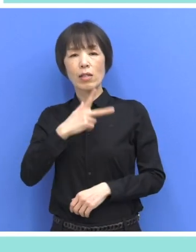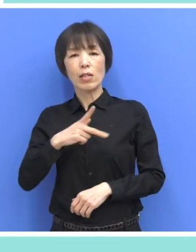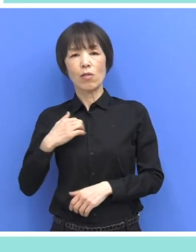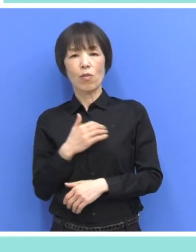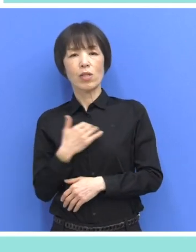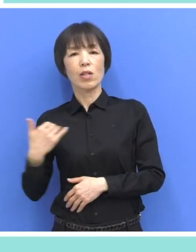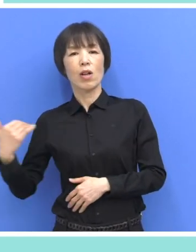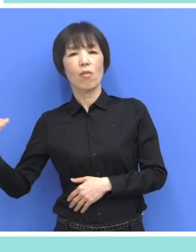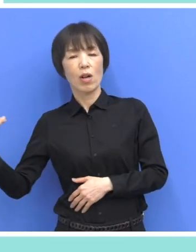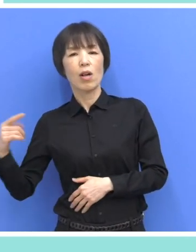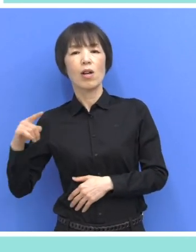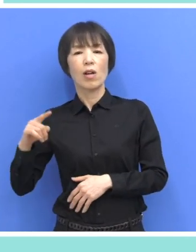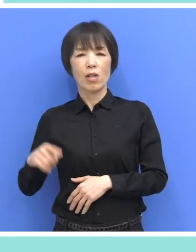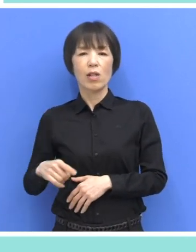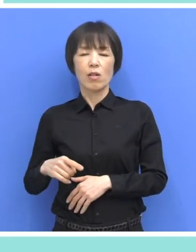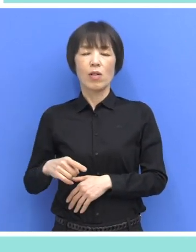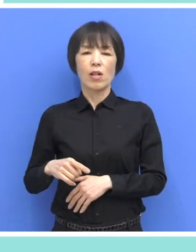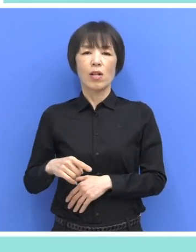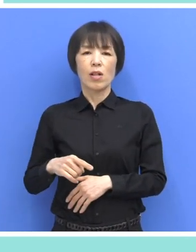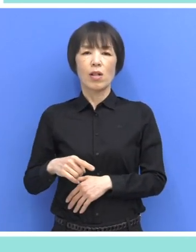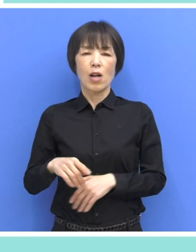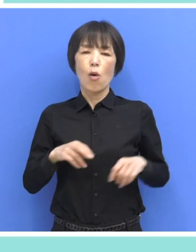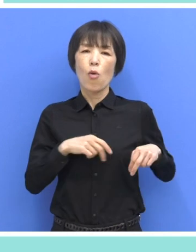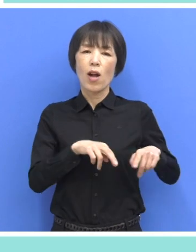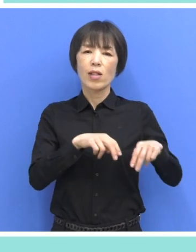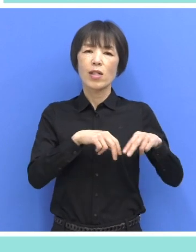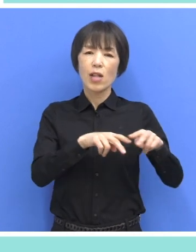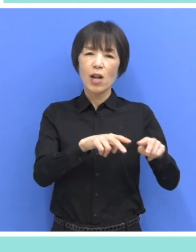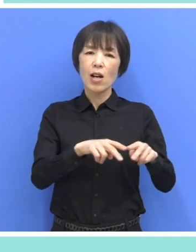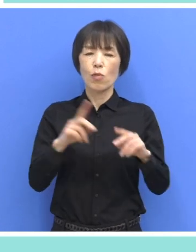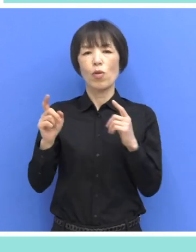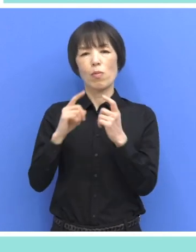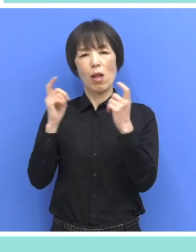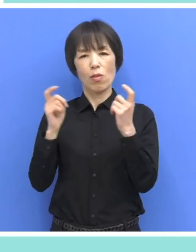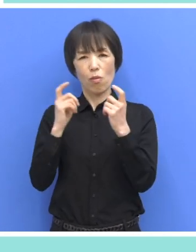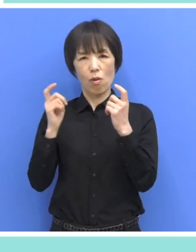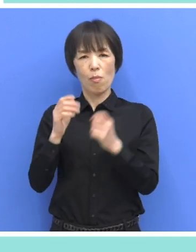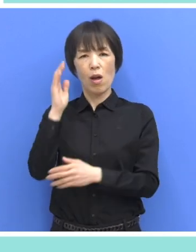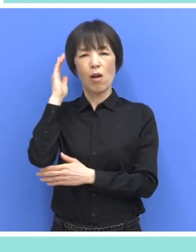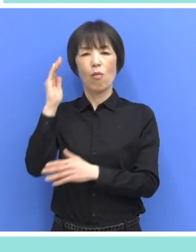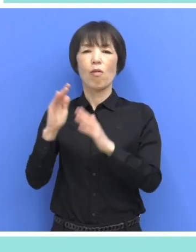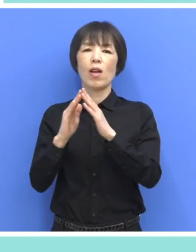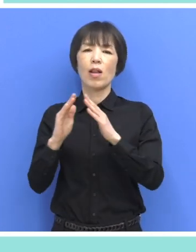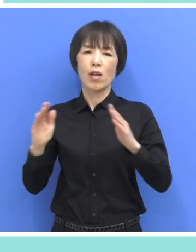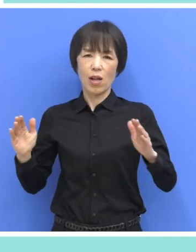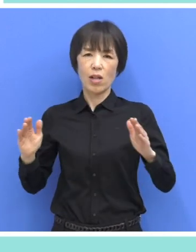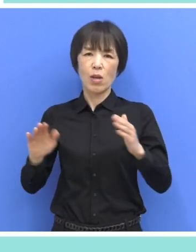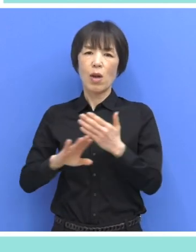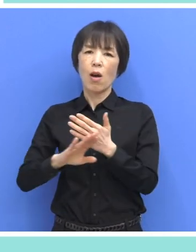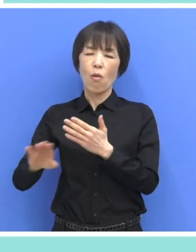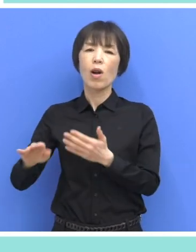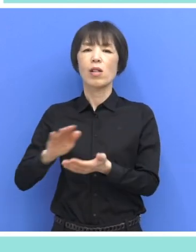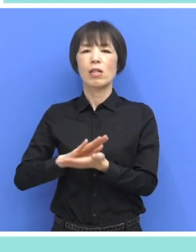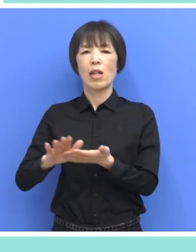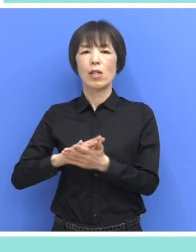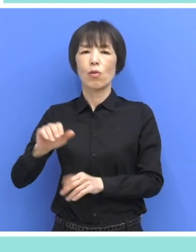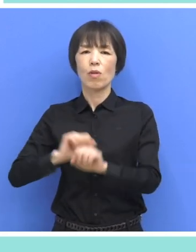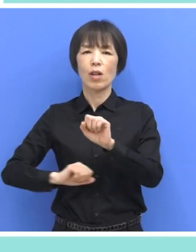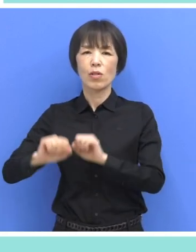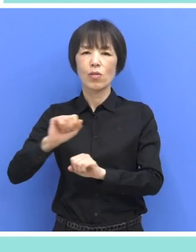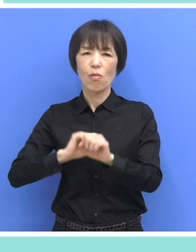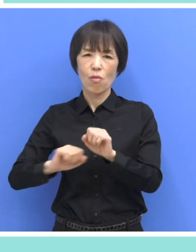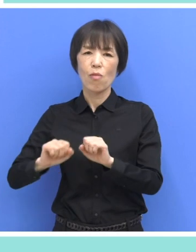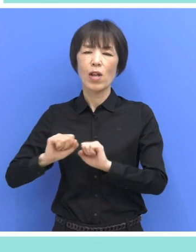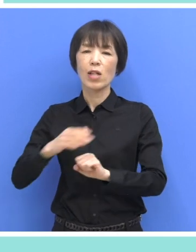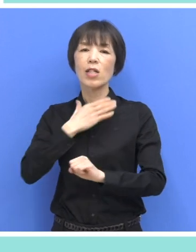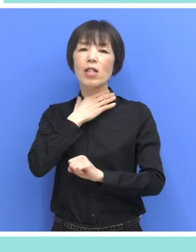ですよ、こんな大村市のためにボランティアのイベント、いろんな講演会、例えば清掃活動、こんな